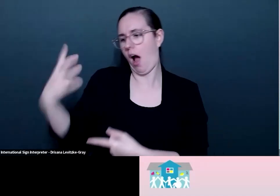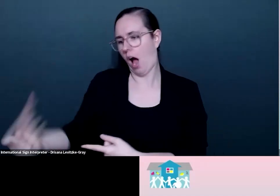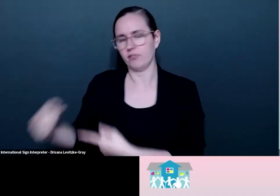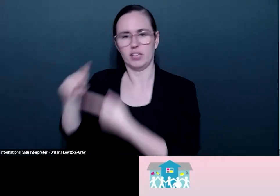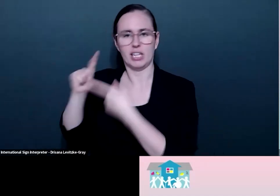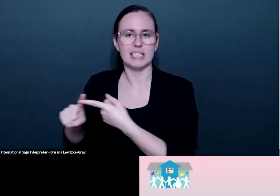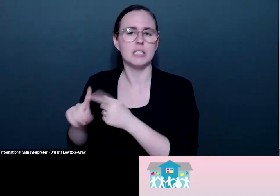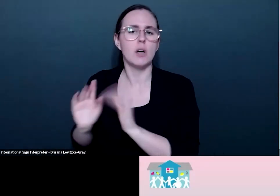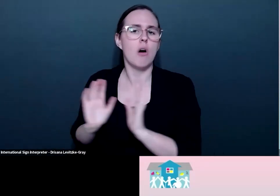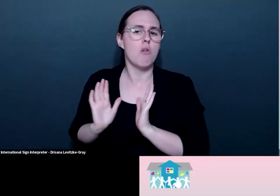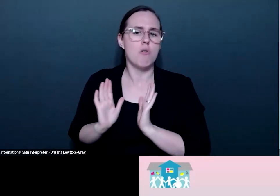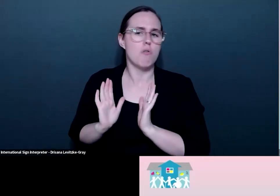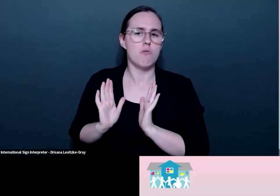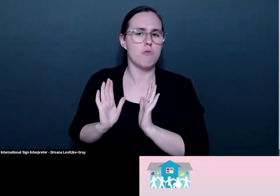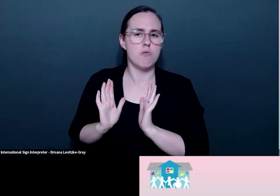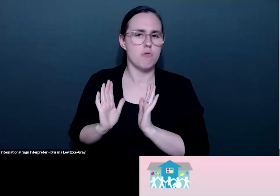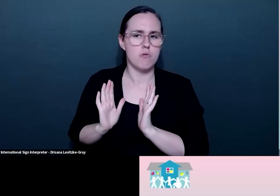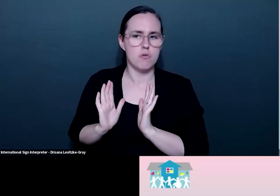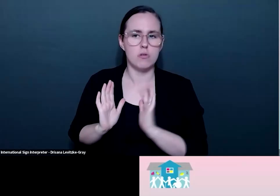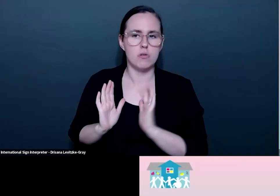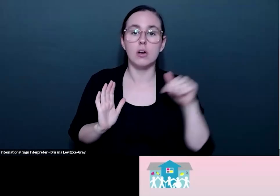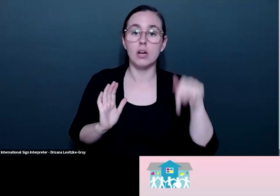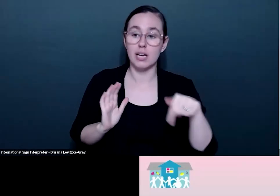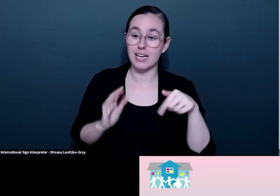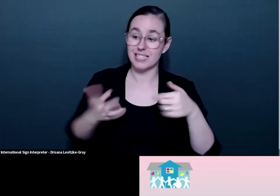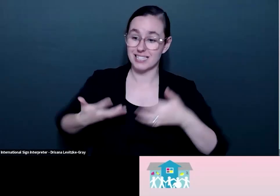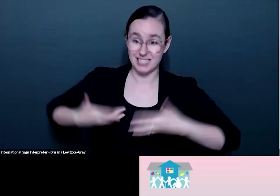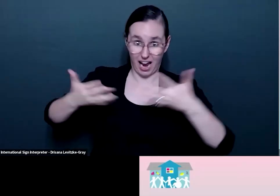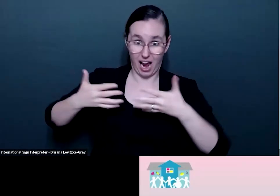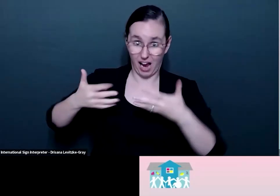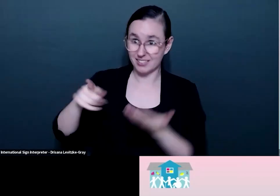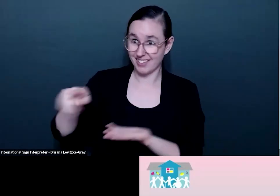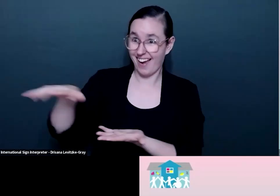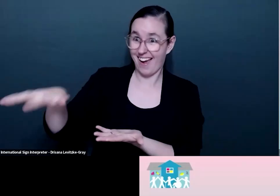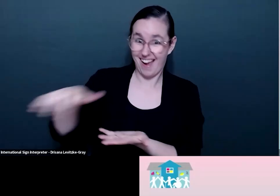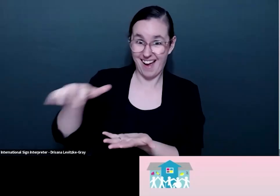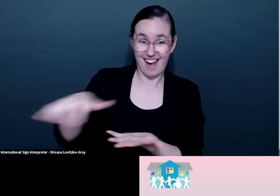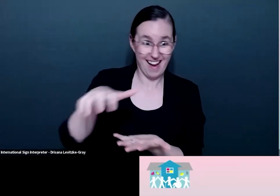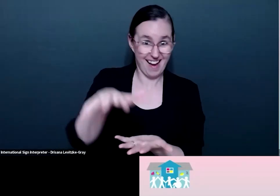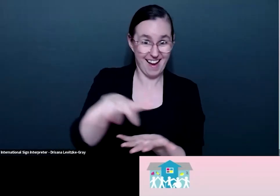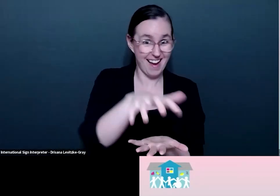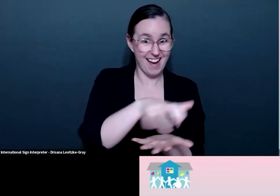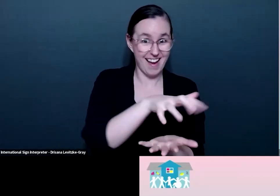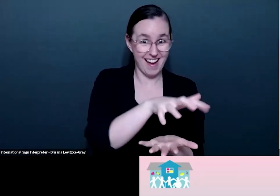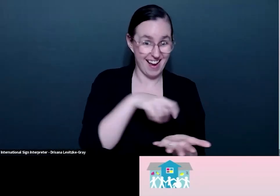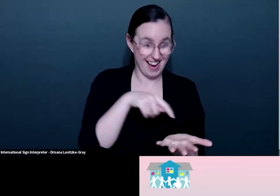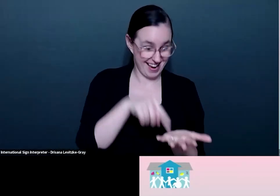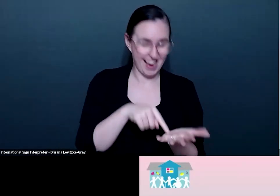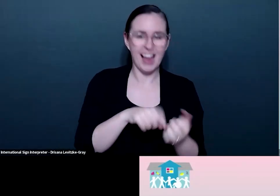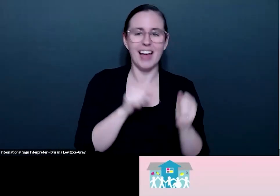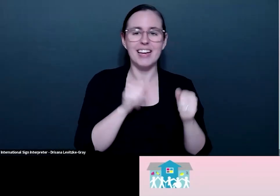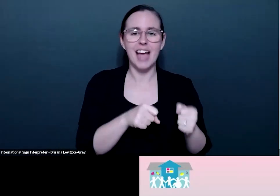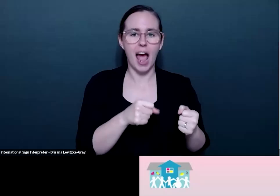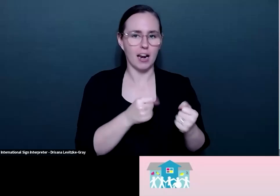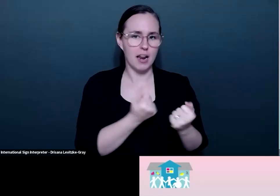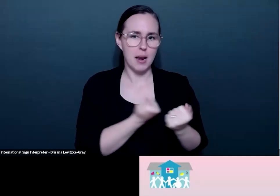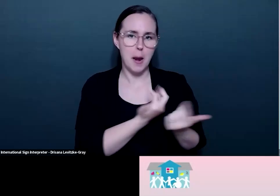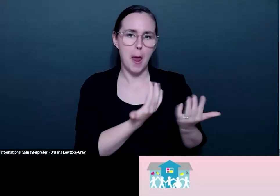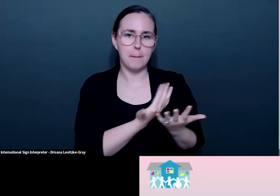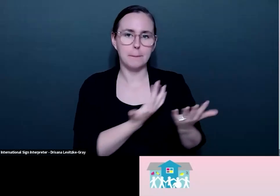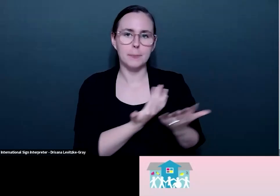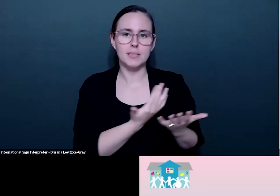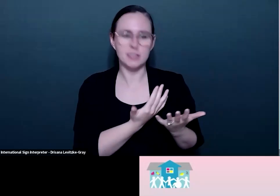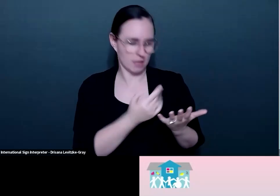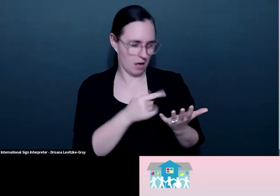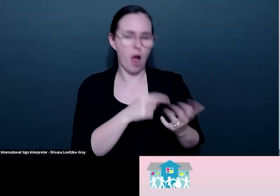pour couvrir de façon statistique une population, un corps d'étudiants, vous voyez. Je ne sais pas si ça vous aide,